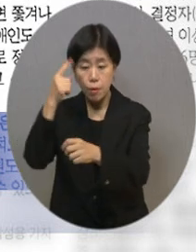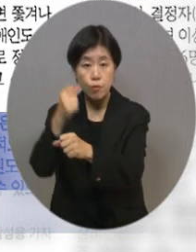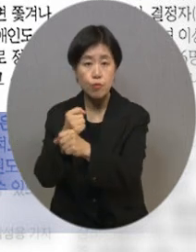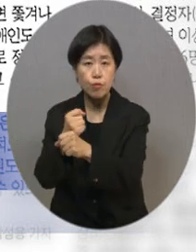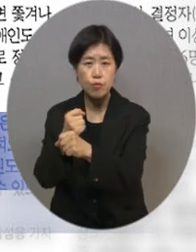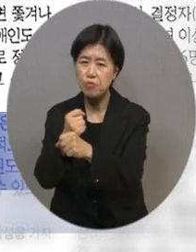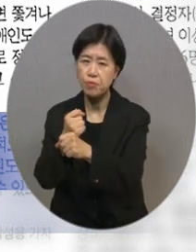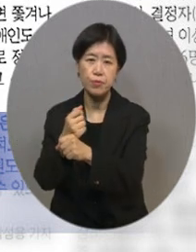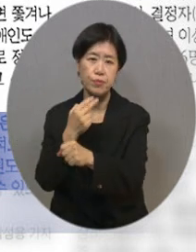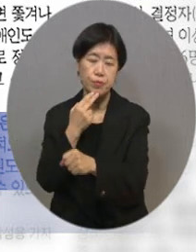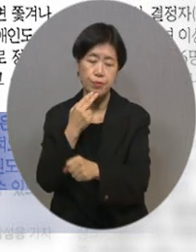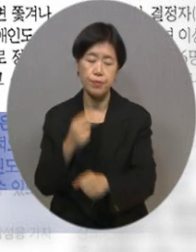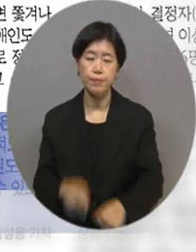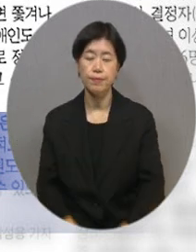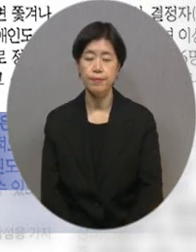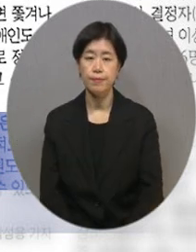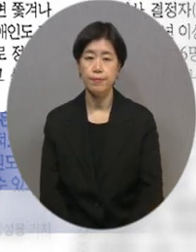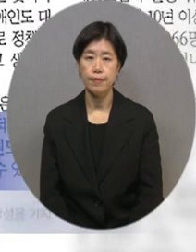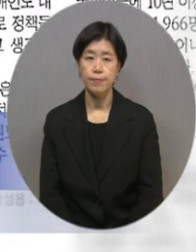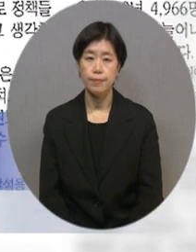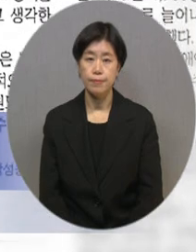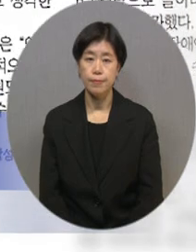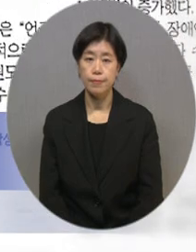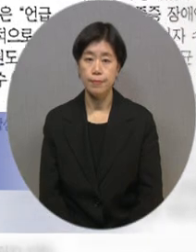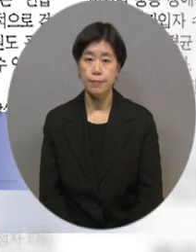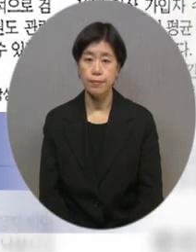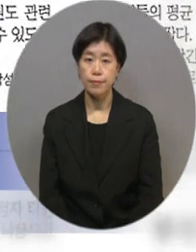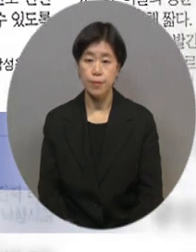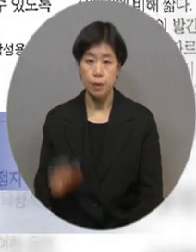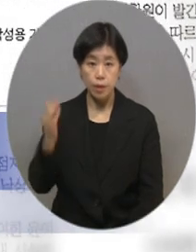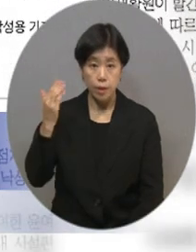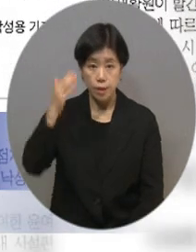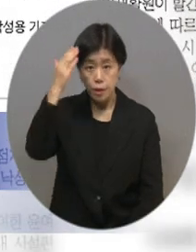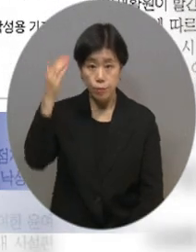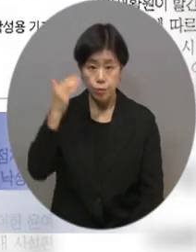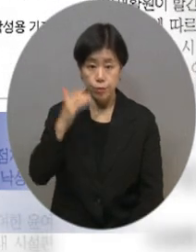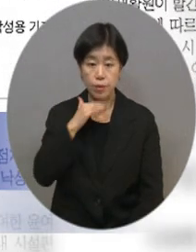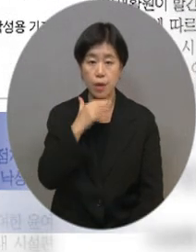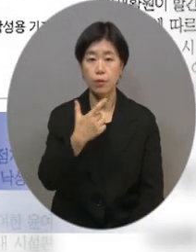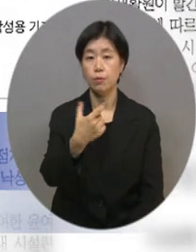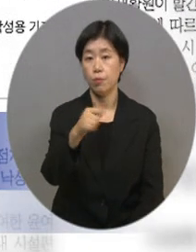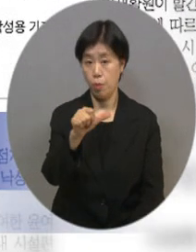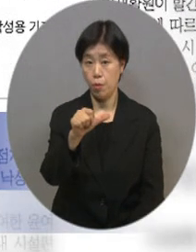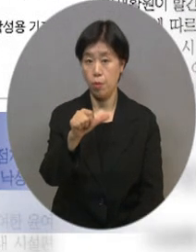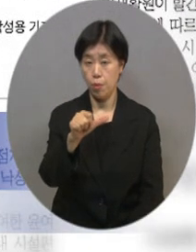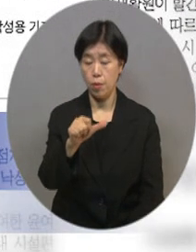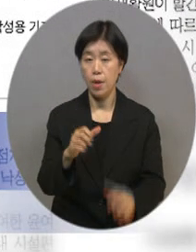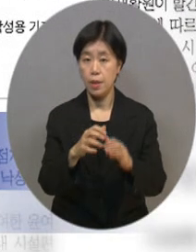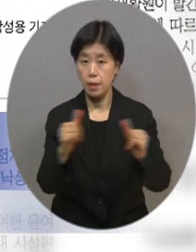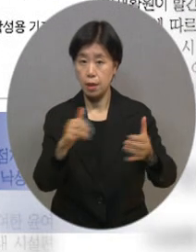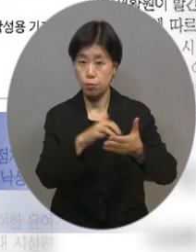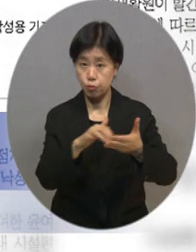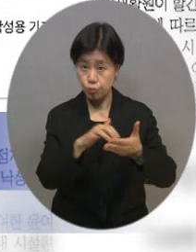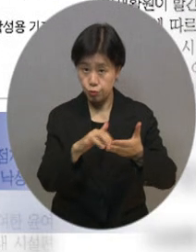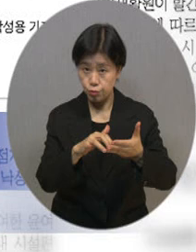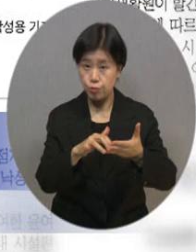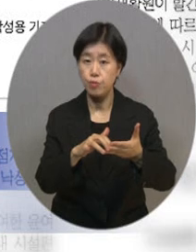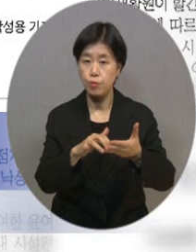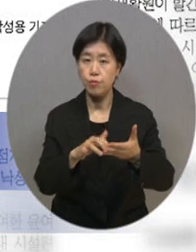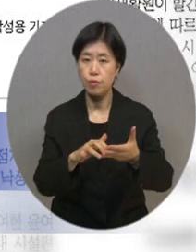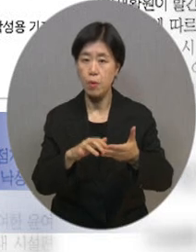원활히 이루어지지 못하고 있었습니다 최근 우리나라 65세 인구가 전체 인구의